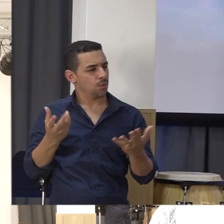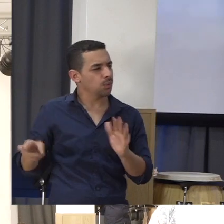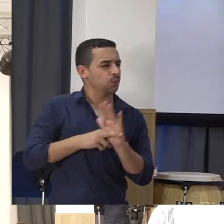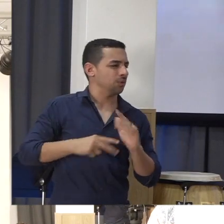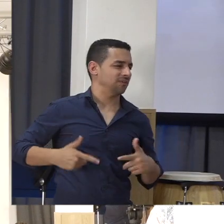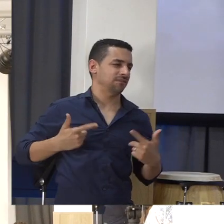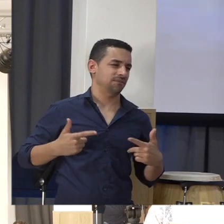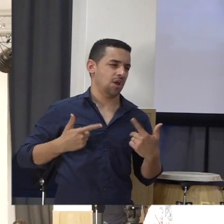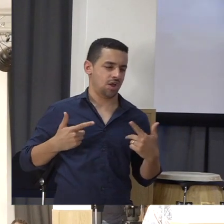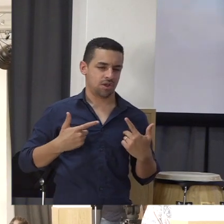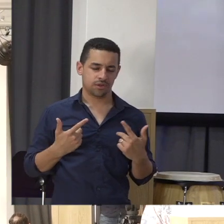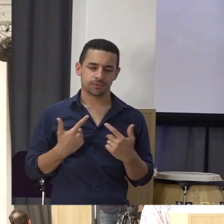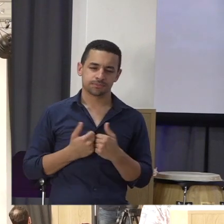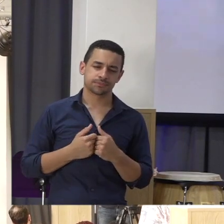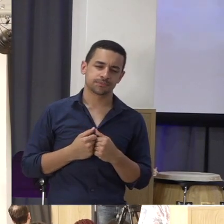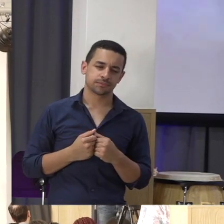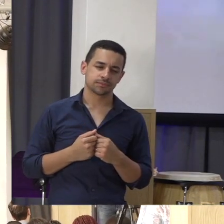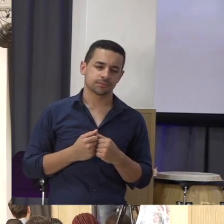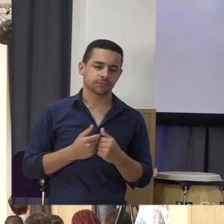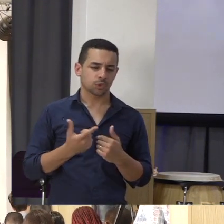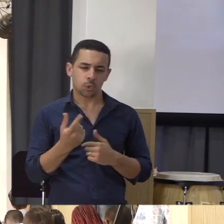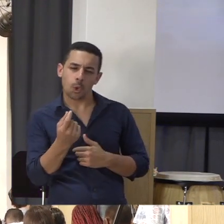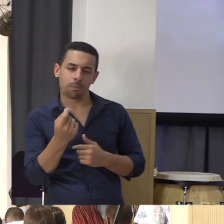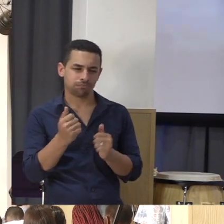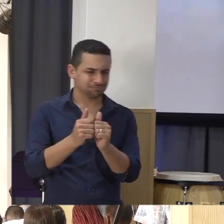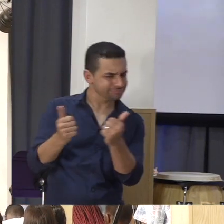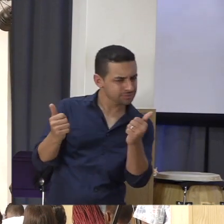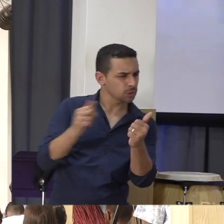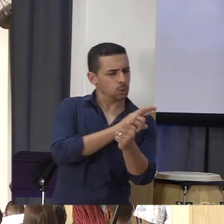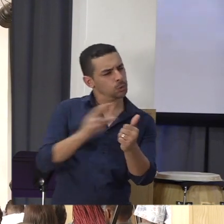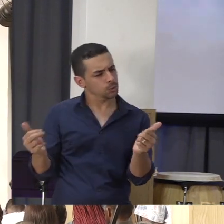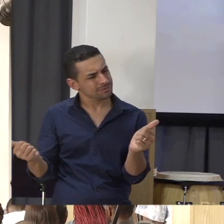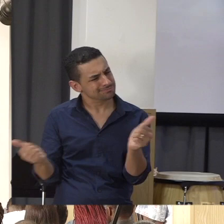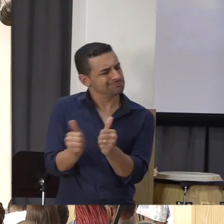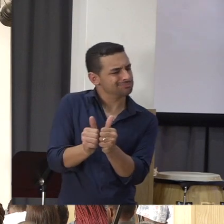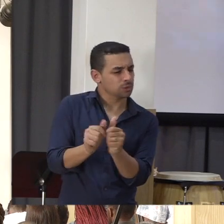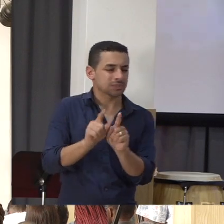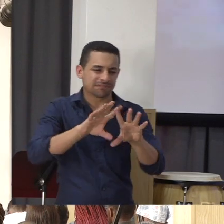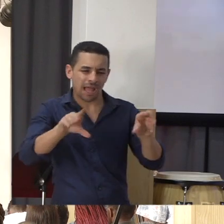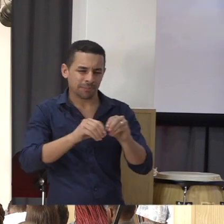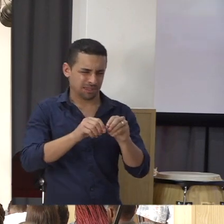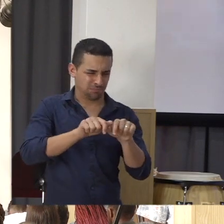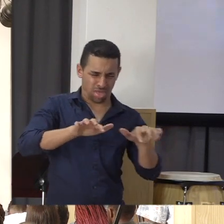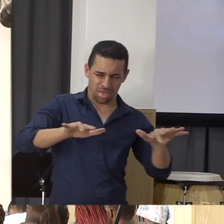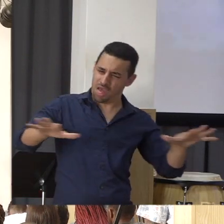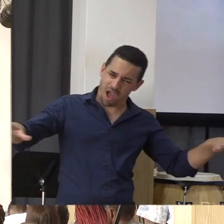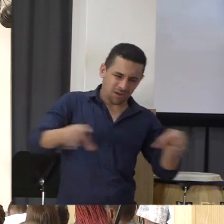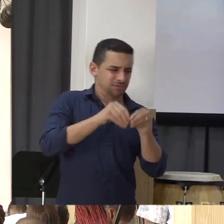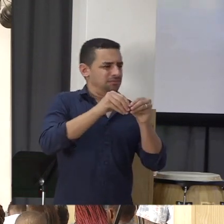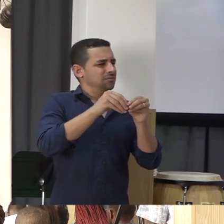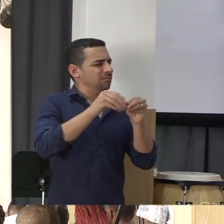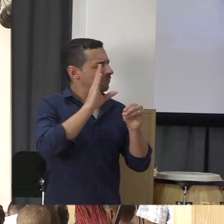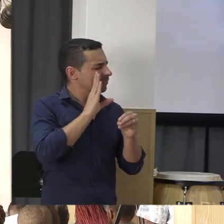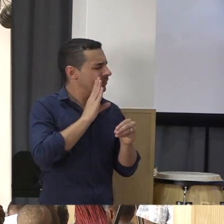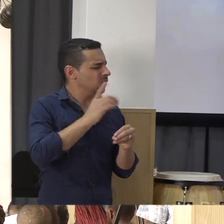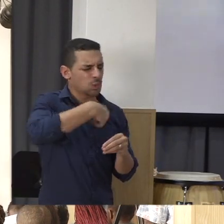que la vie revienne dans ces couples brisés, dans ces familles brisées, disloquées. Seigneur,